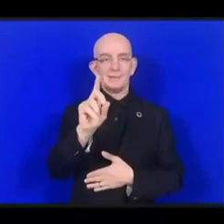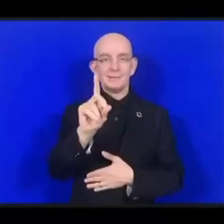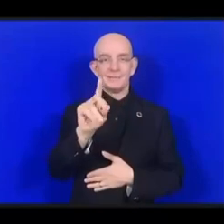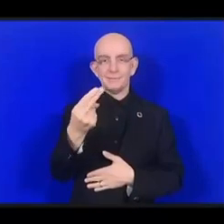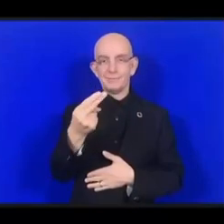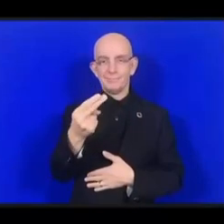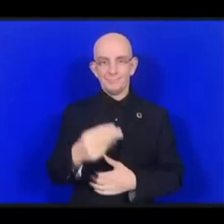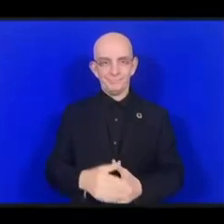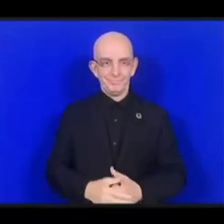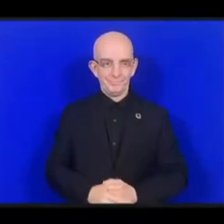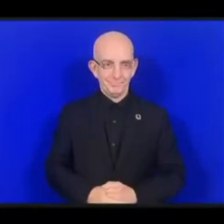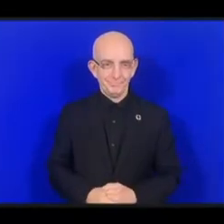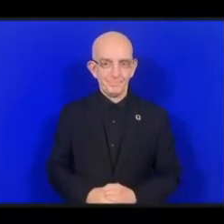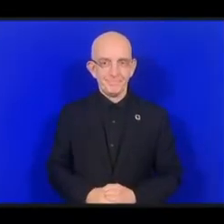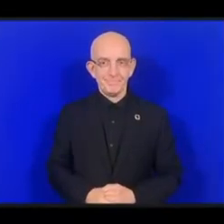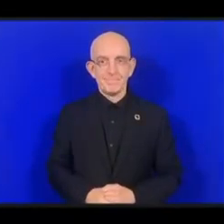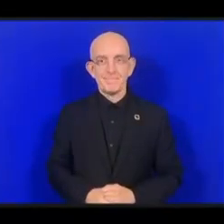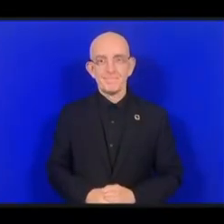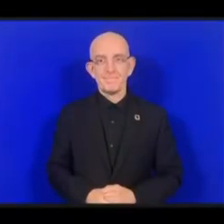ます